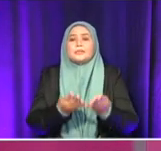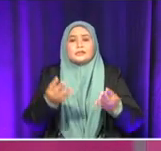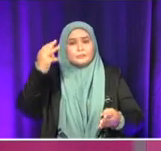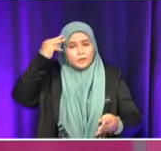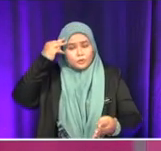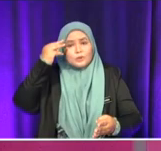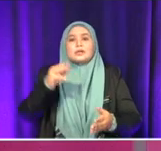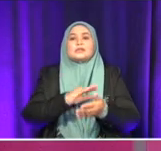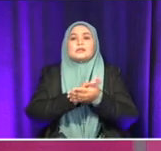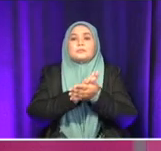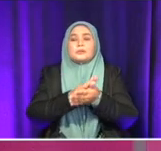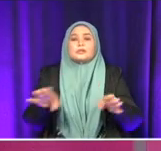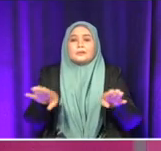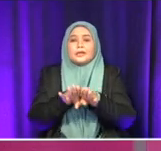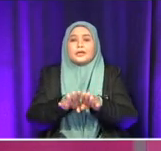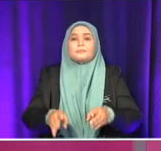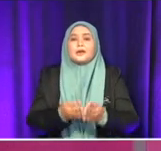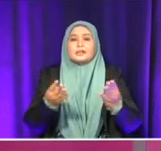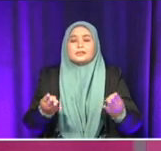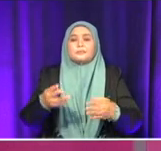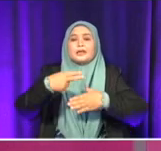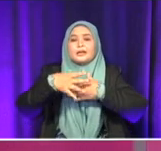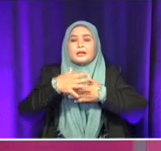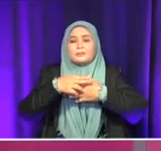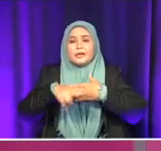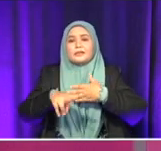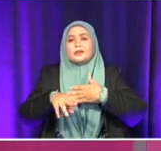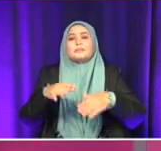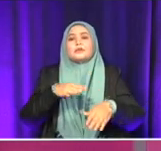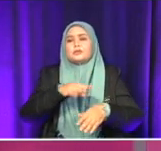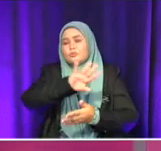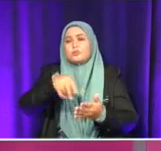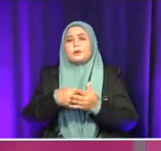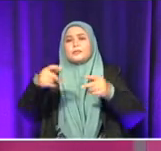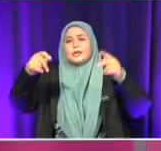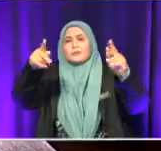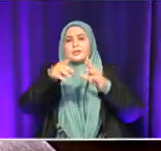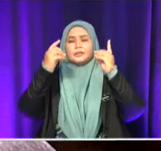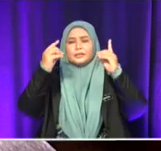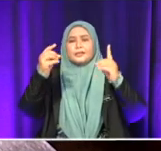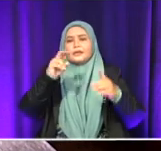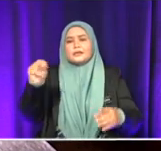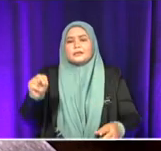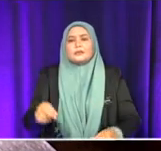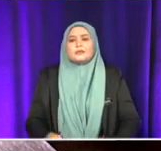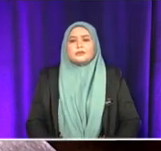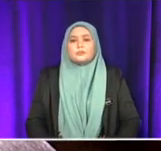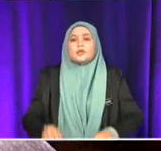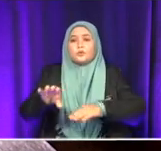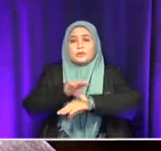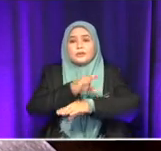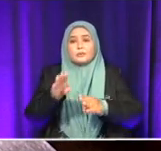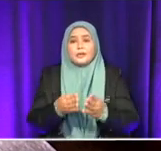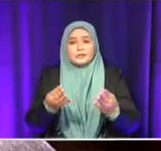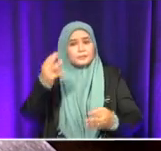pengantar bagi semua peringkat pendidikan Iman Kalau dengan sekarang menggunakan bahasa